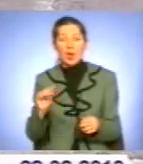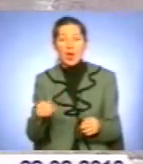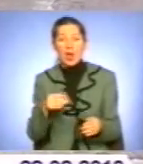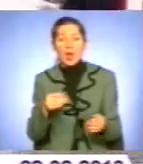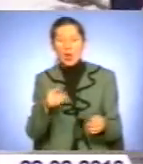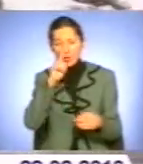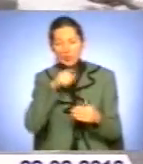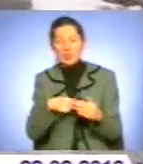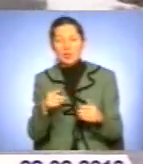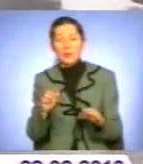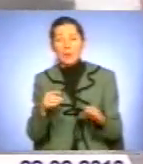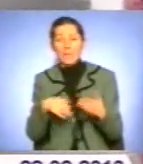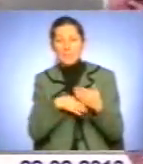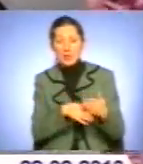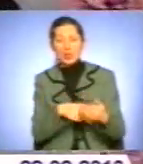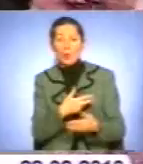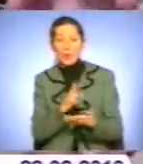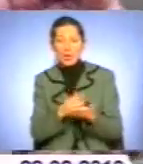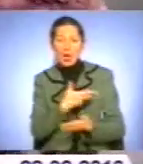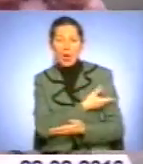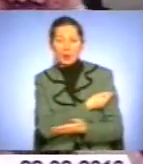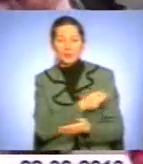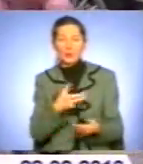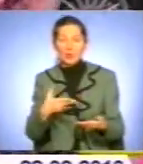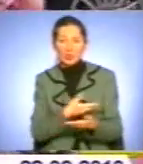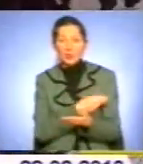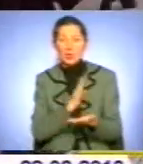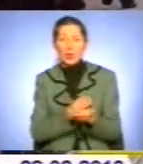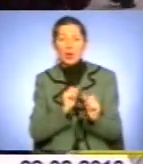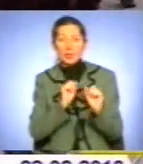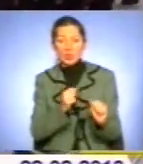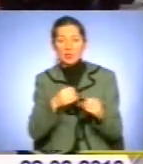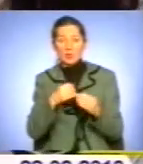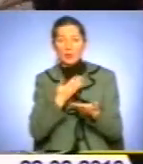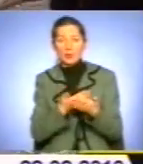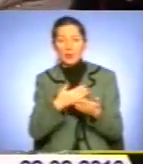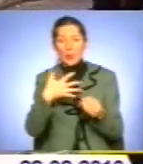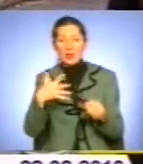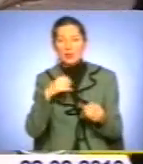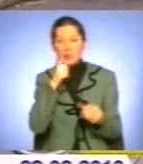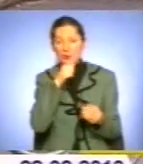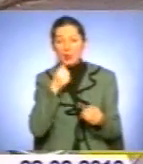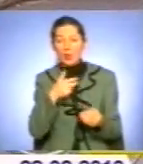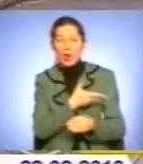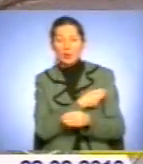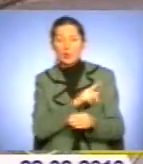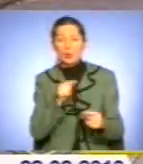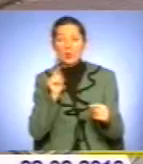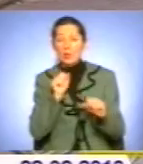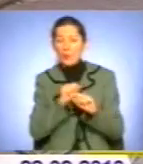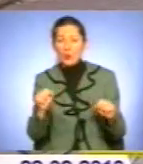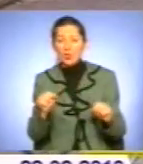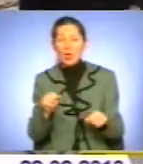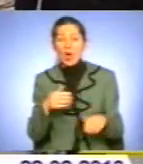імунізація. Щеплення забезпечує захисний ефект близько 15 років. Вакцину не призначають вагітним жінкам, хворим на туберкульоз,